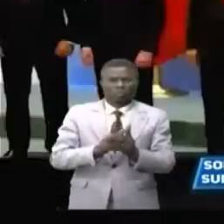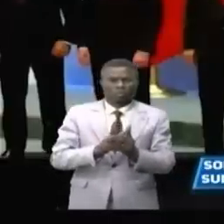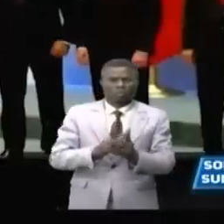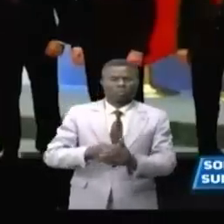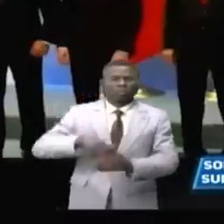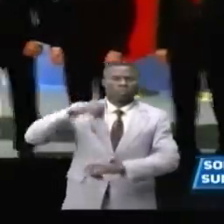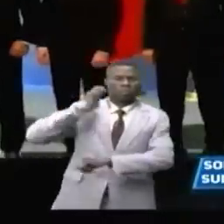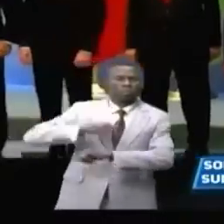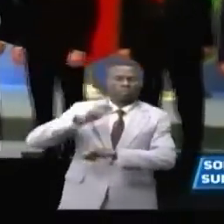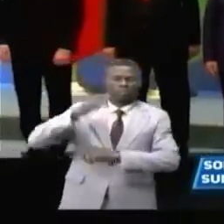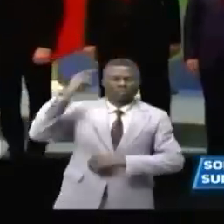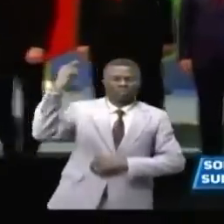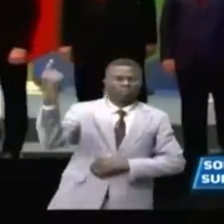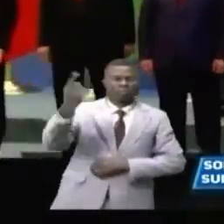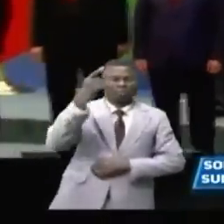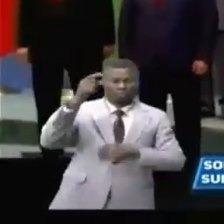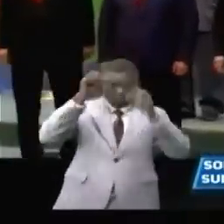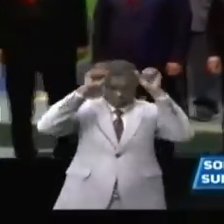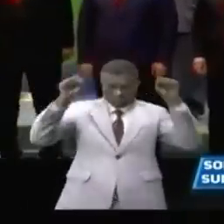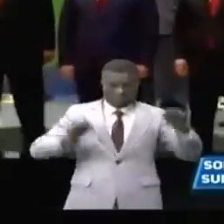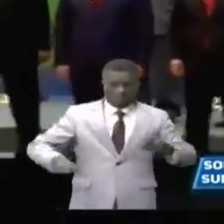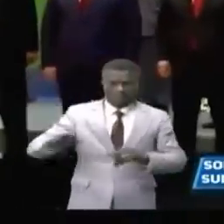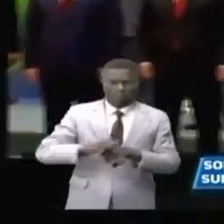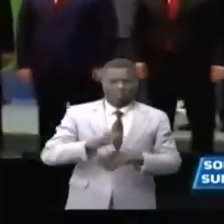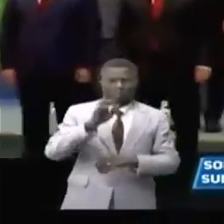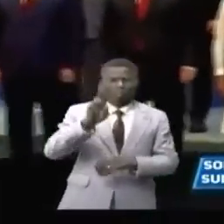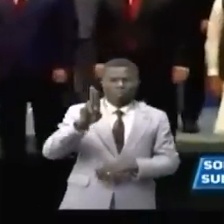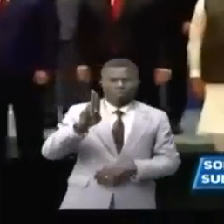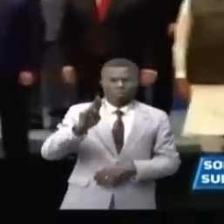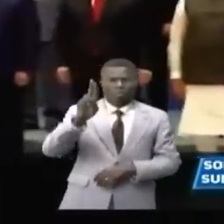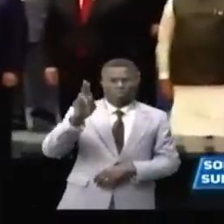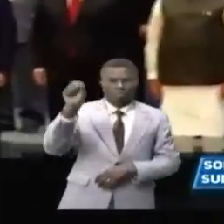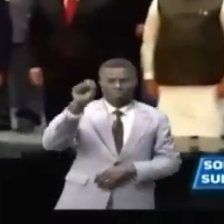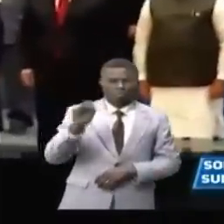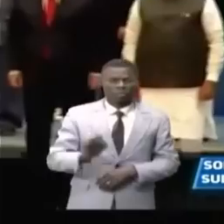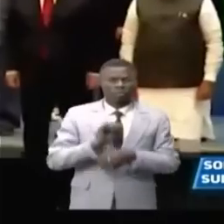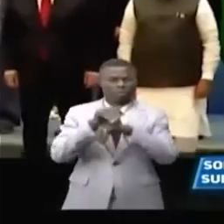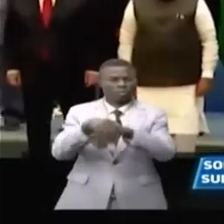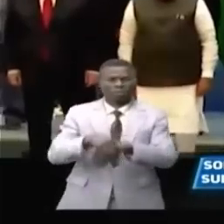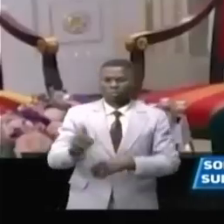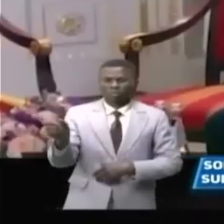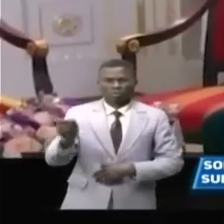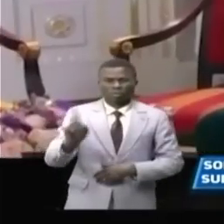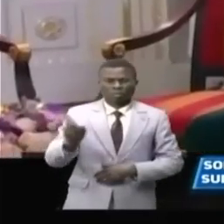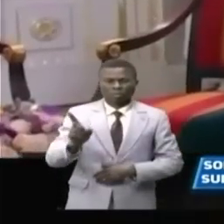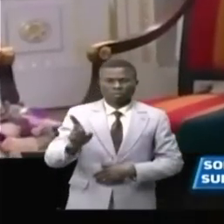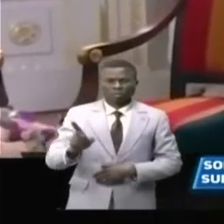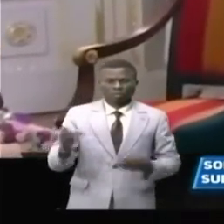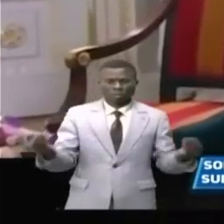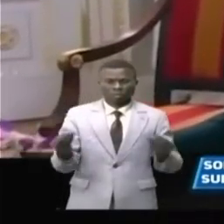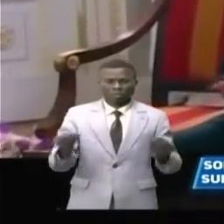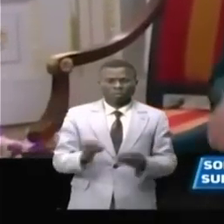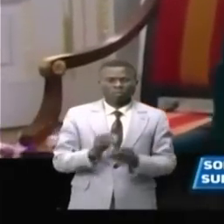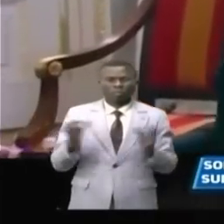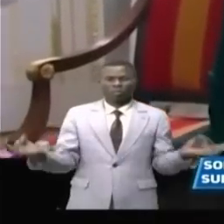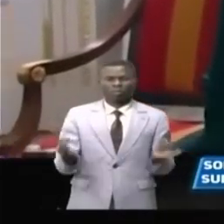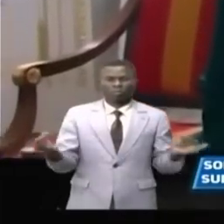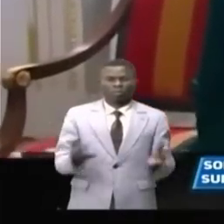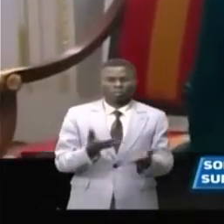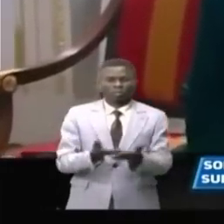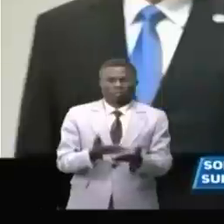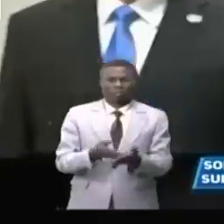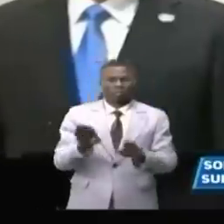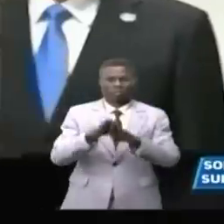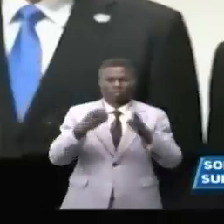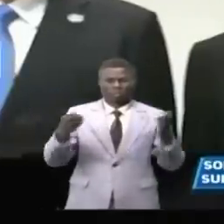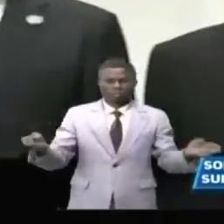pénale internationale, le président russe Vladimir Poutine ne fera pas le déplacement de Pretoria pour prendre part à la cérémonie